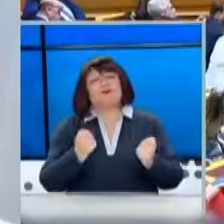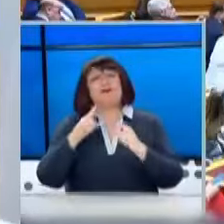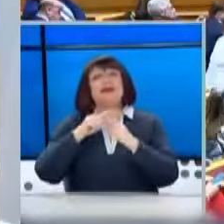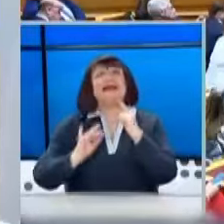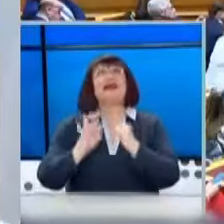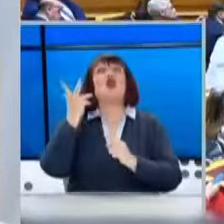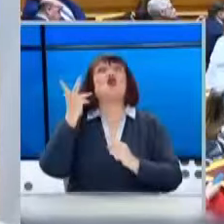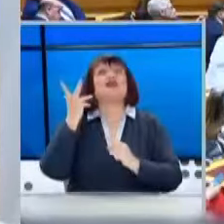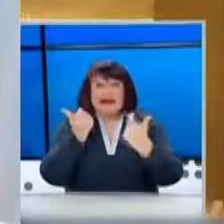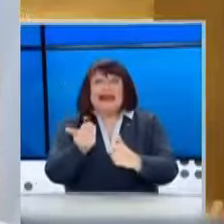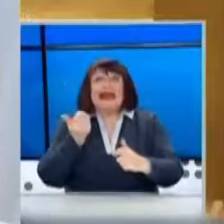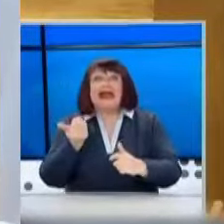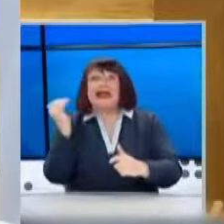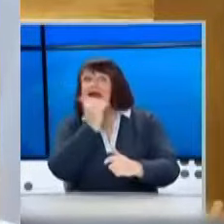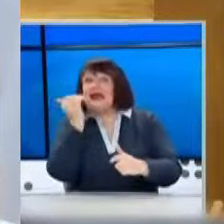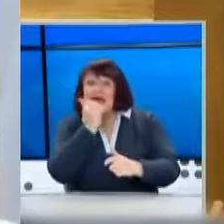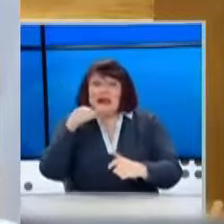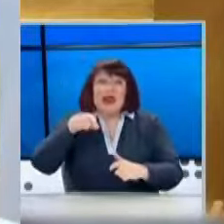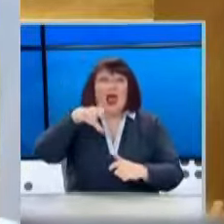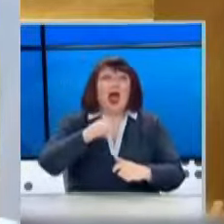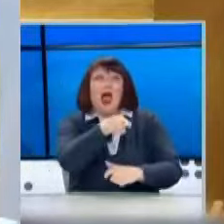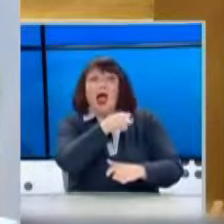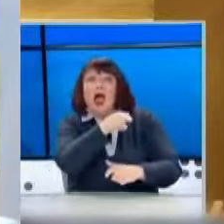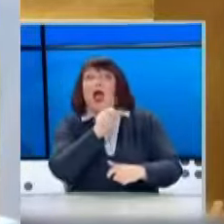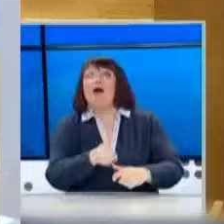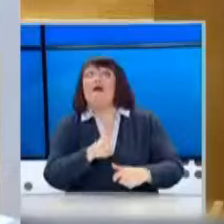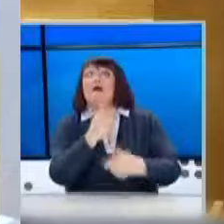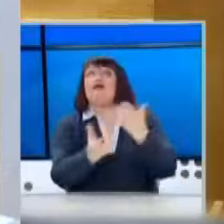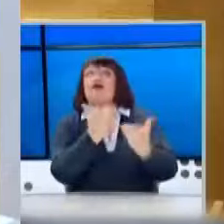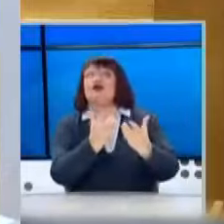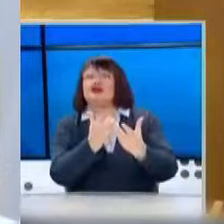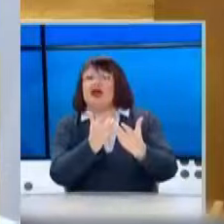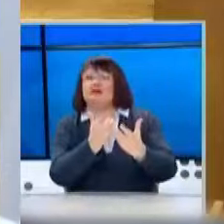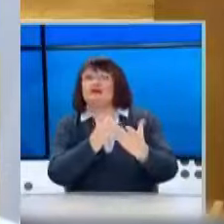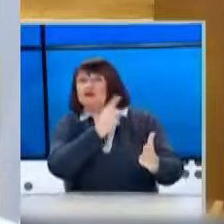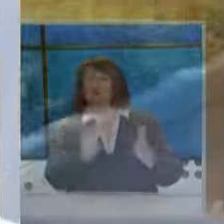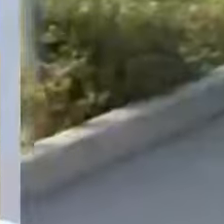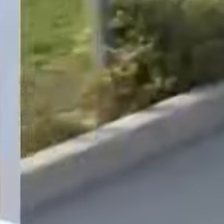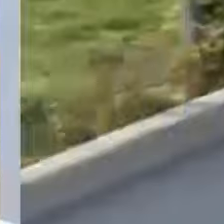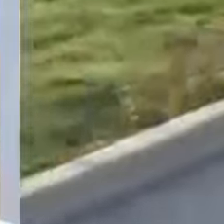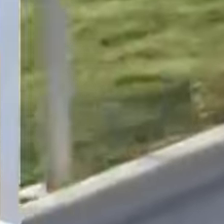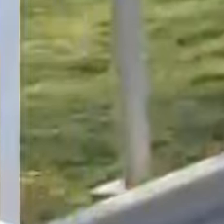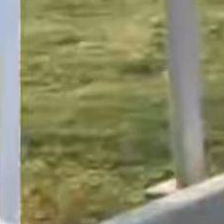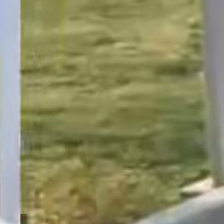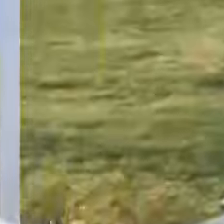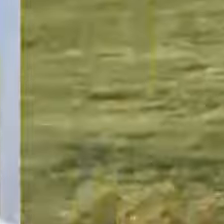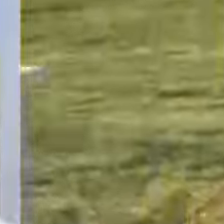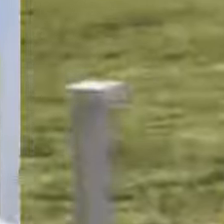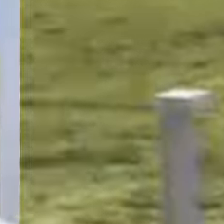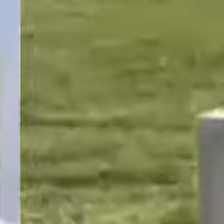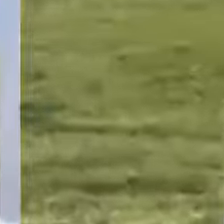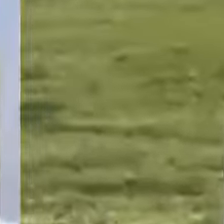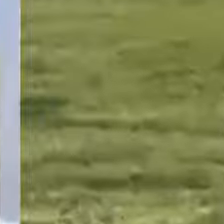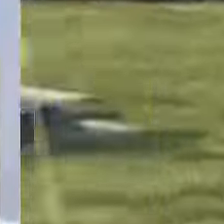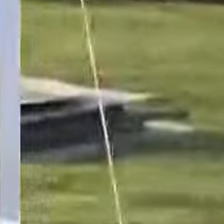Υποθέτω ότι θα βαθύνει, διότι πλέον φαίνεται ότι έχουν μεσολαβήσει ρήγματα και